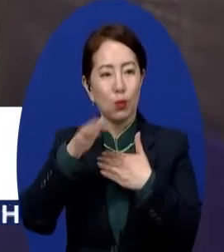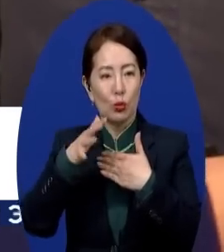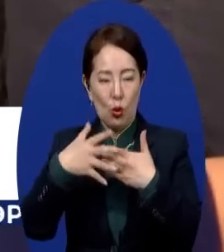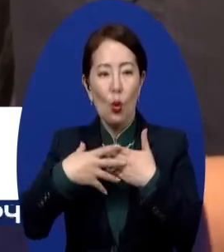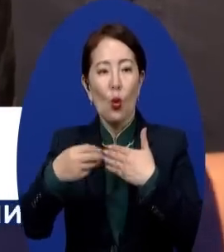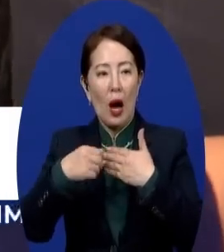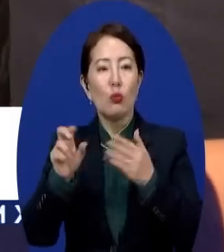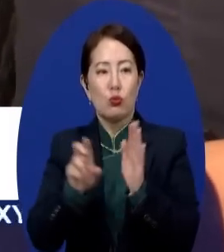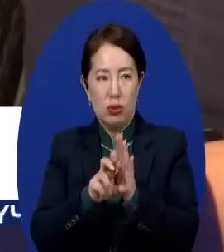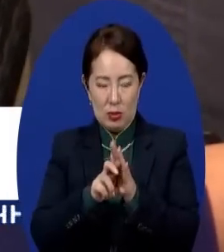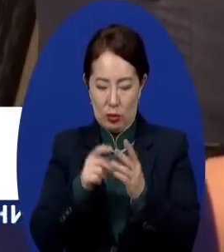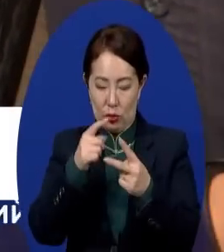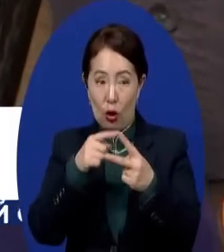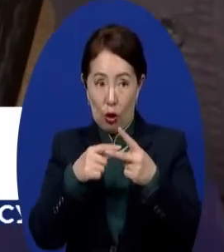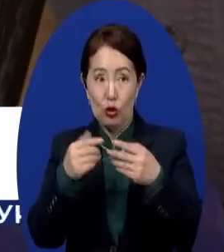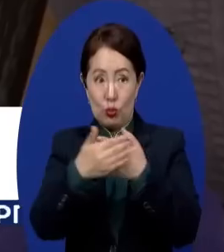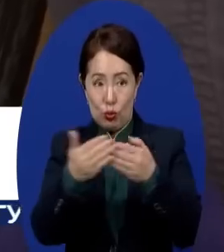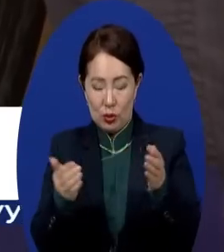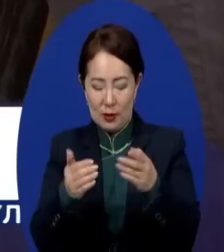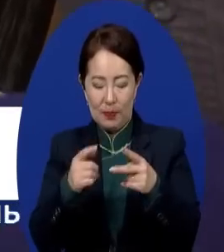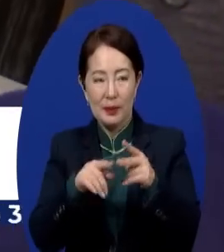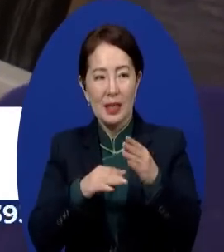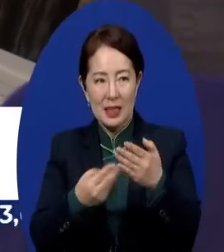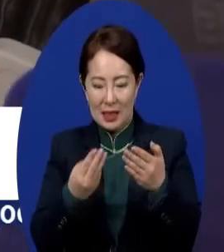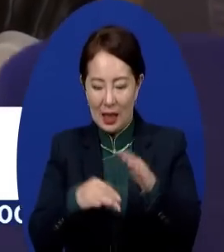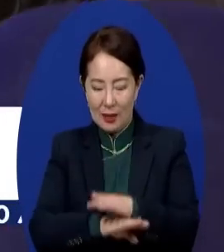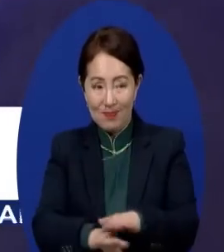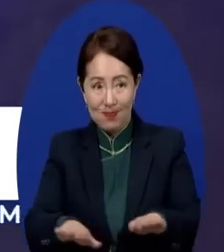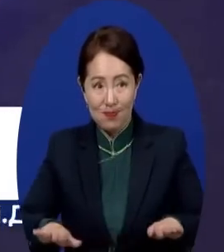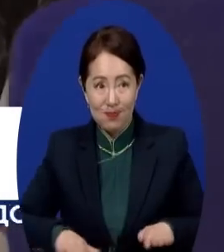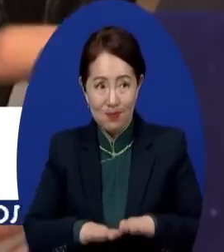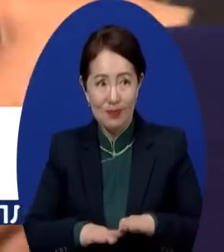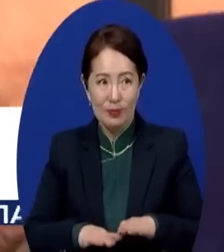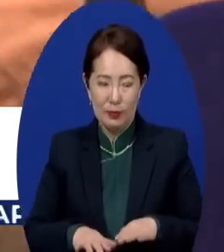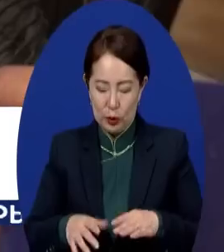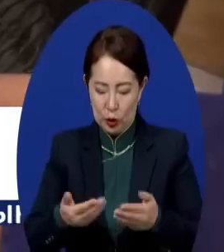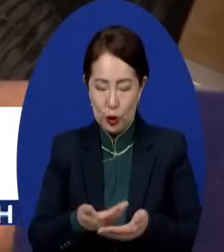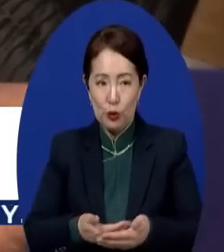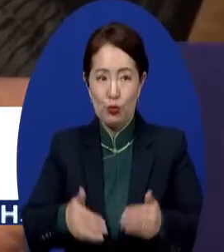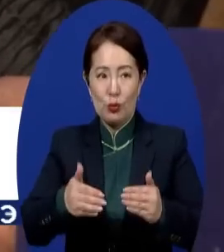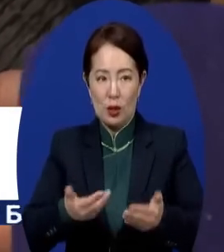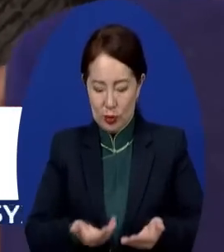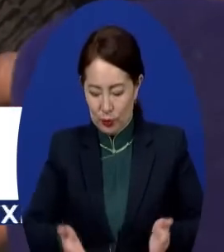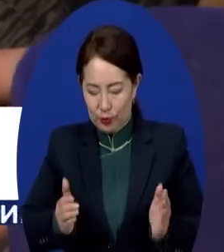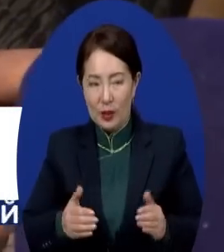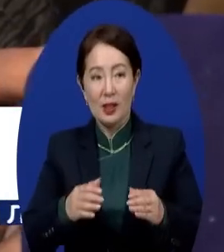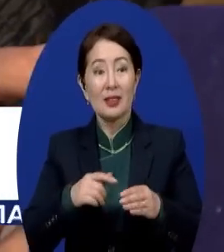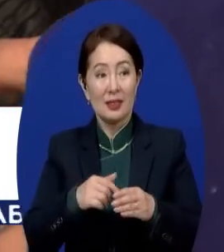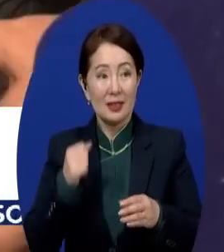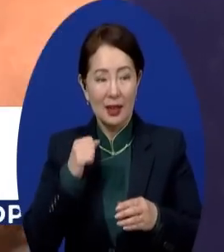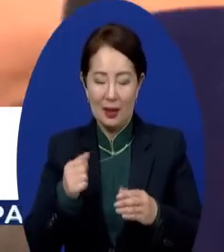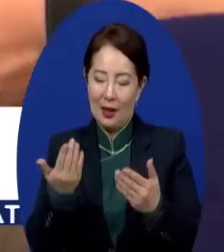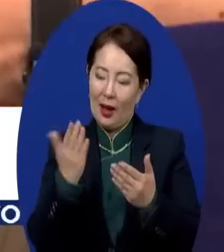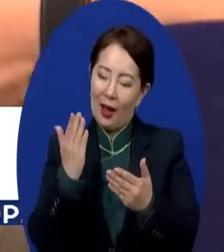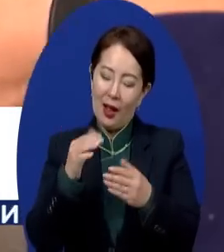нэвтрүүлдэг. Ийм хоёр бүрээстэй дээрээс нь шалвч байж байгаа. Шалвчны өөрийн дотор талтай 20 метр, дотор гадна хаяавч, тэгээд